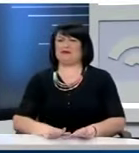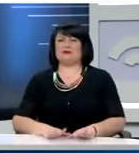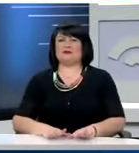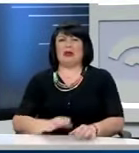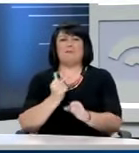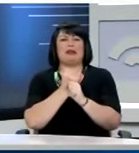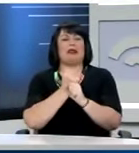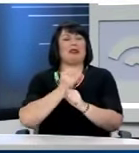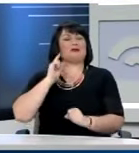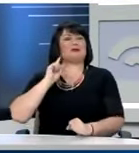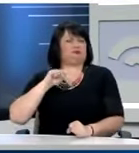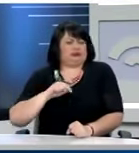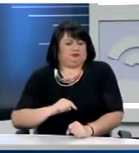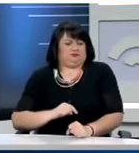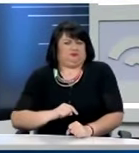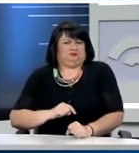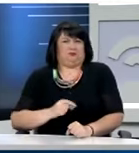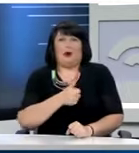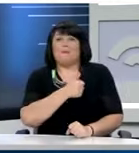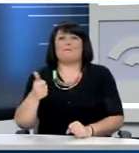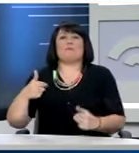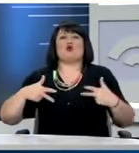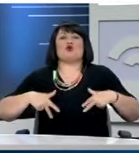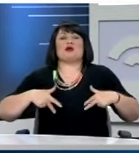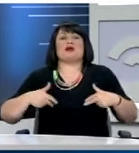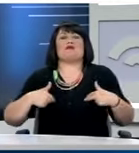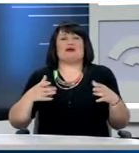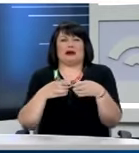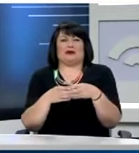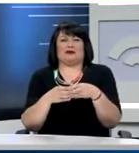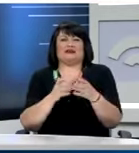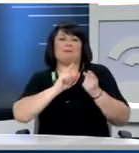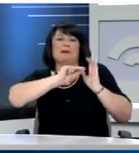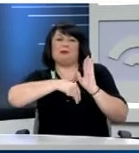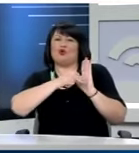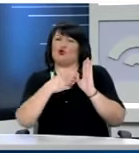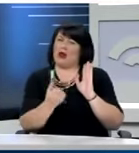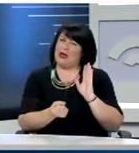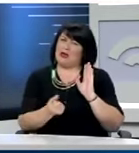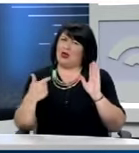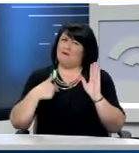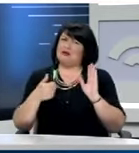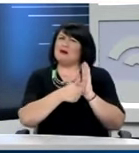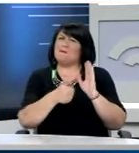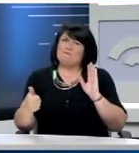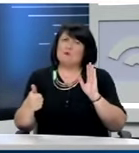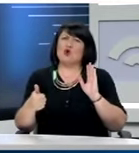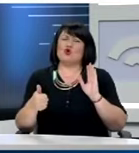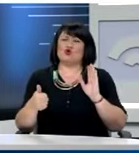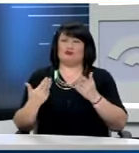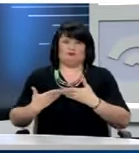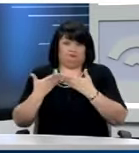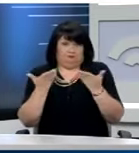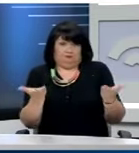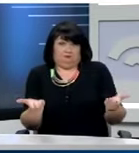σκόπιμα ότι ήμασταν η μόνη κυβέρνηση σε περίοδο μνημονίων που έθεσε τον εαυτόν της